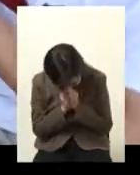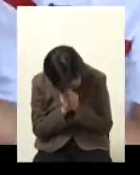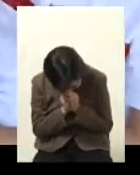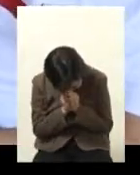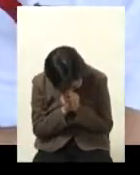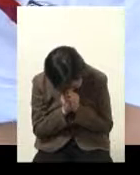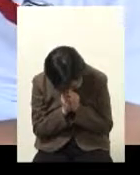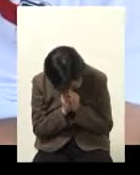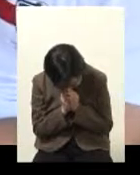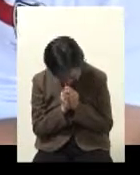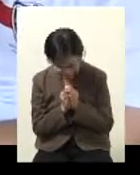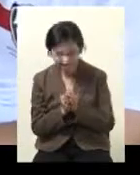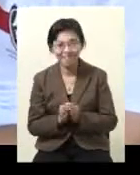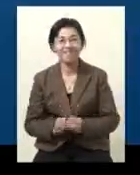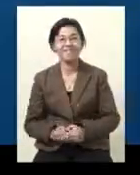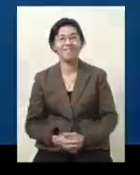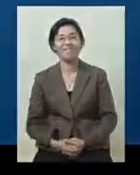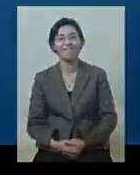ครับ